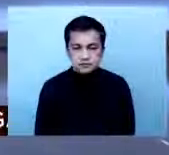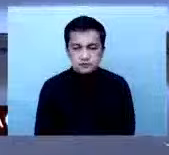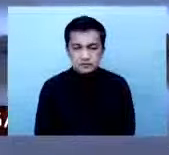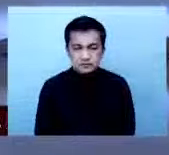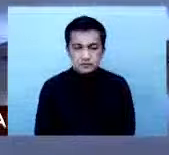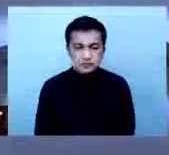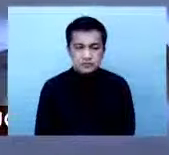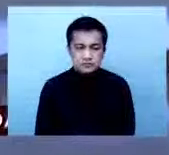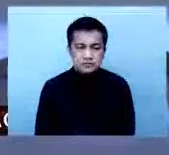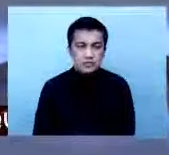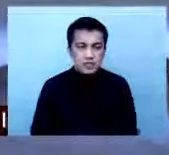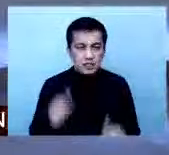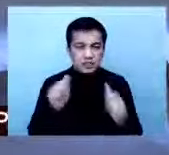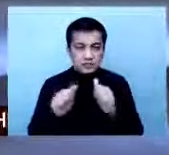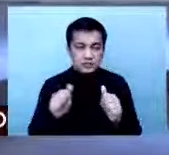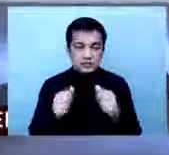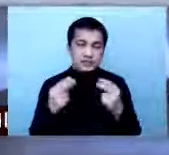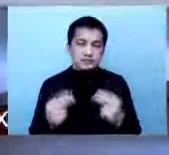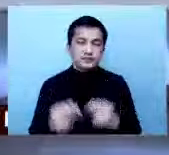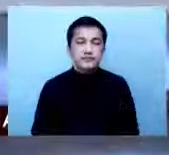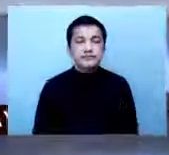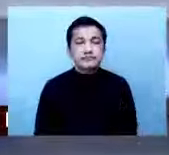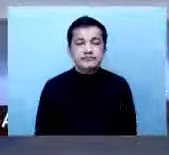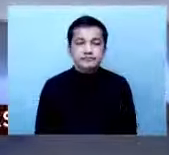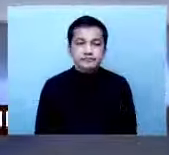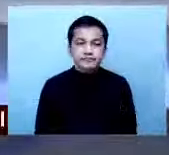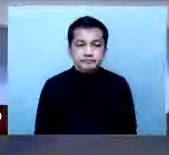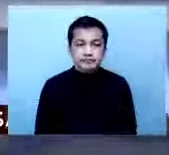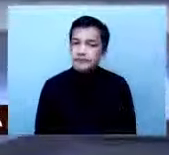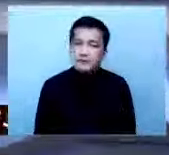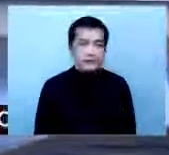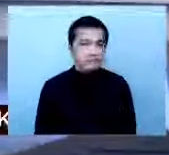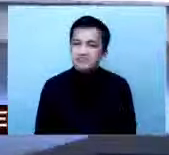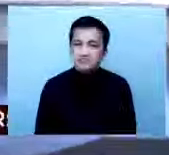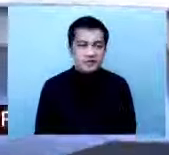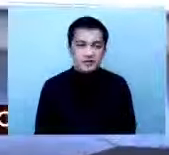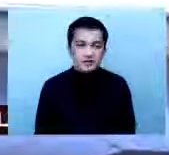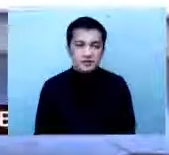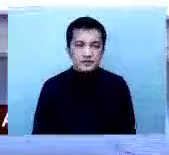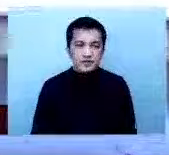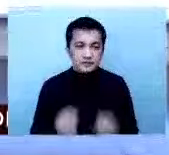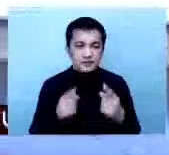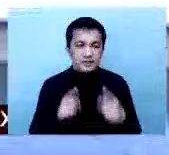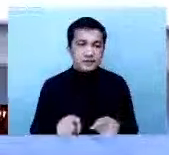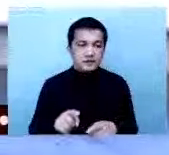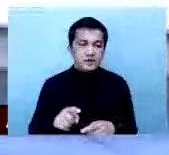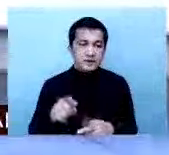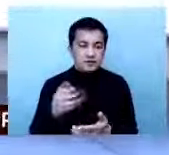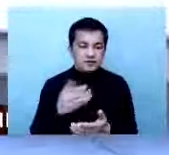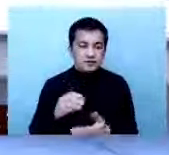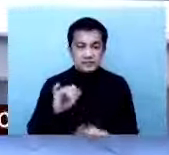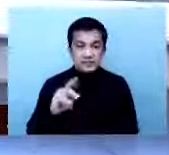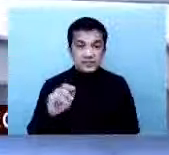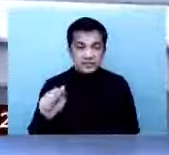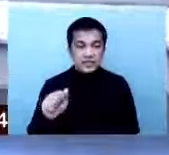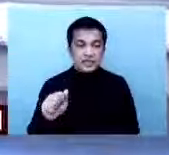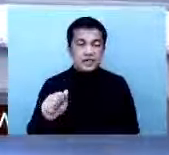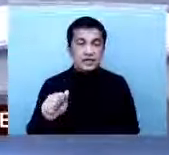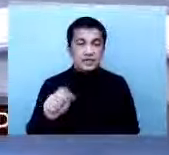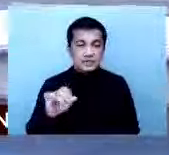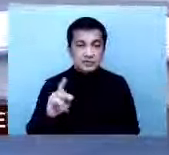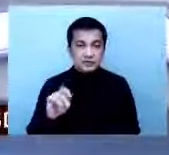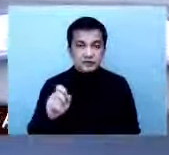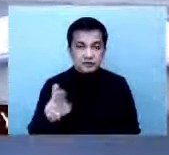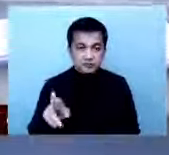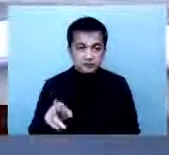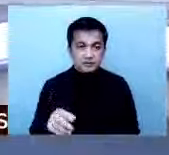showbiz tonight na tayo hindi muna matutuloy ang reimagine concert ni Janel Salvador magsasama naman ang